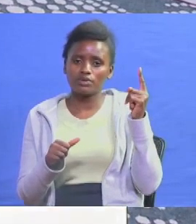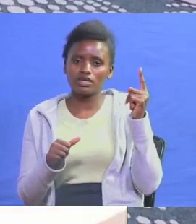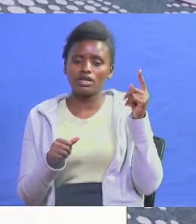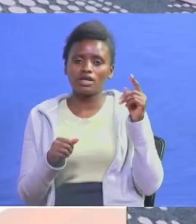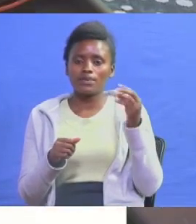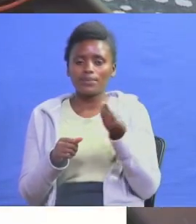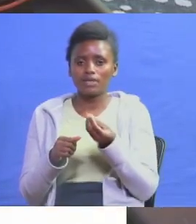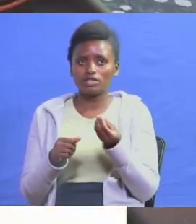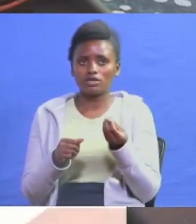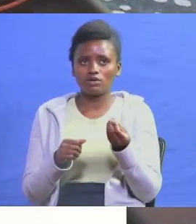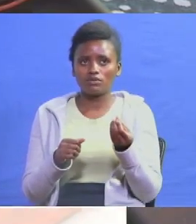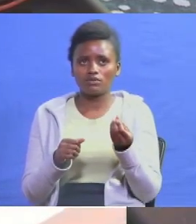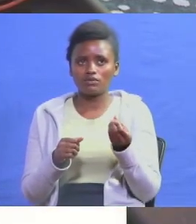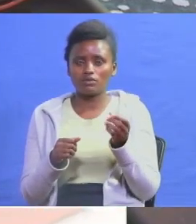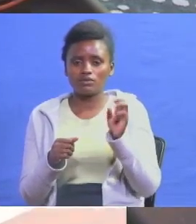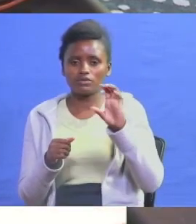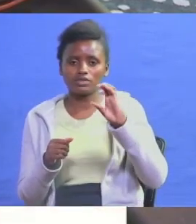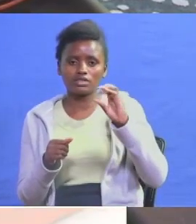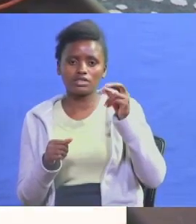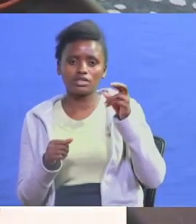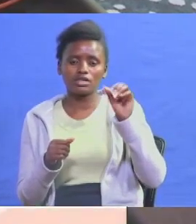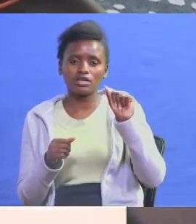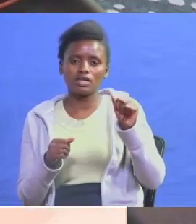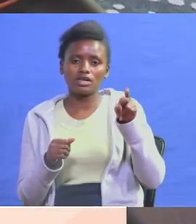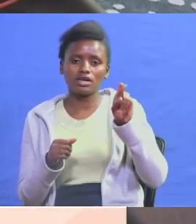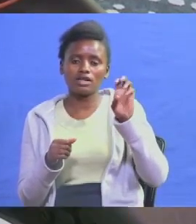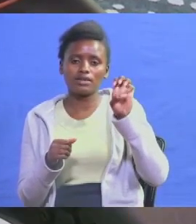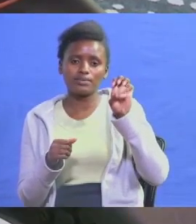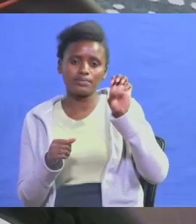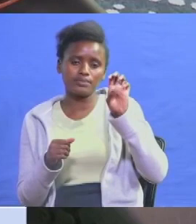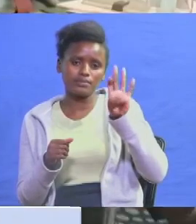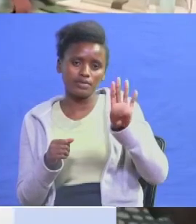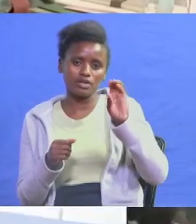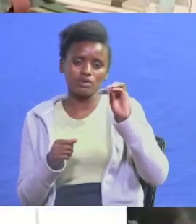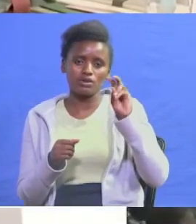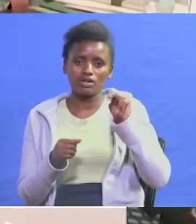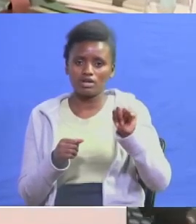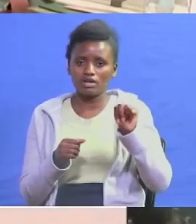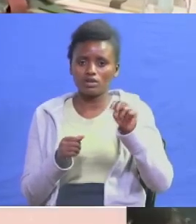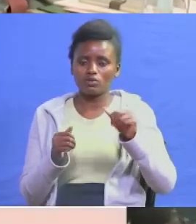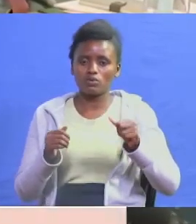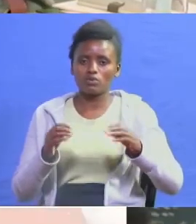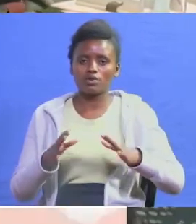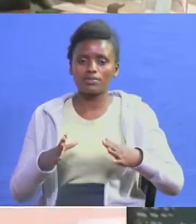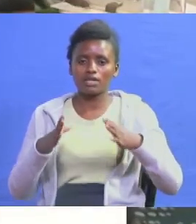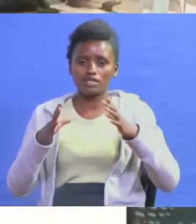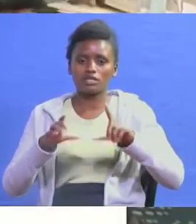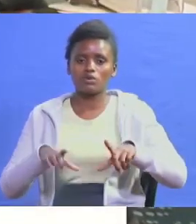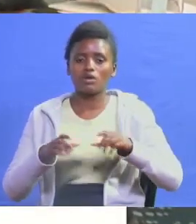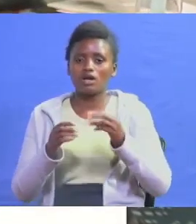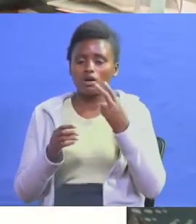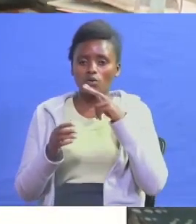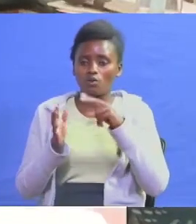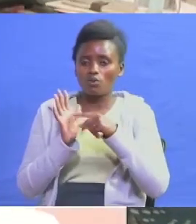kaboni, Kenya imesisitiza kuhusu msimamo wake wa kuboresha hali ya hewa, kuimarisha uwazi na ubora katika masoko ya